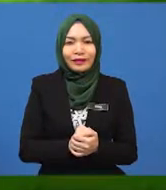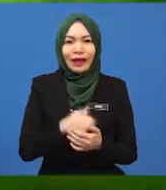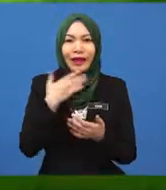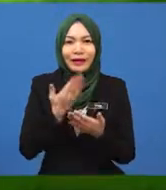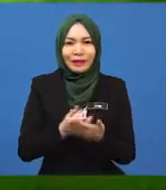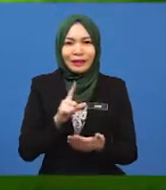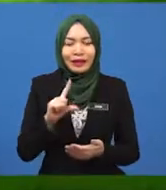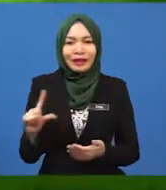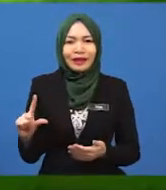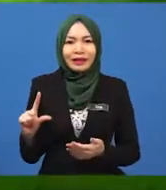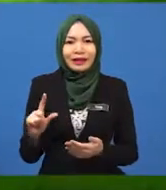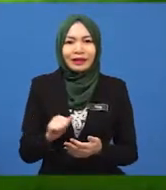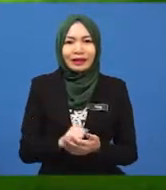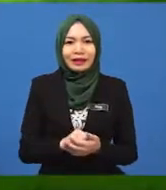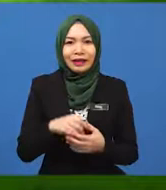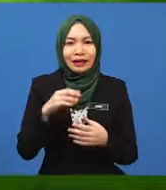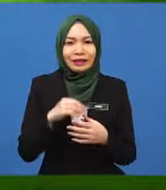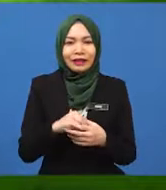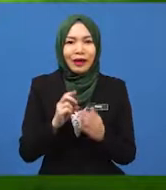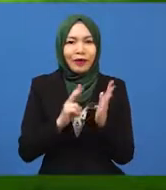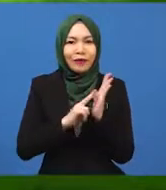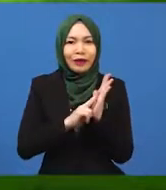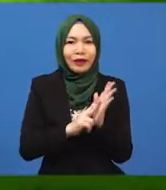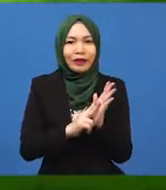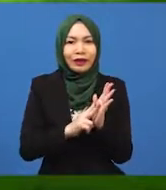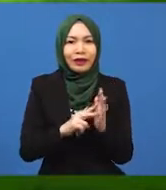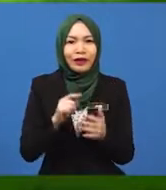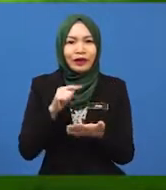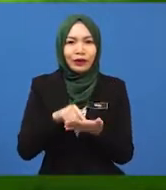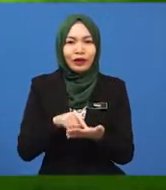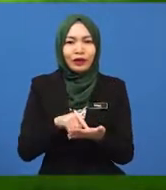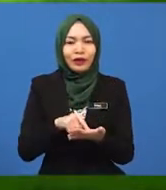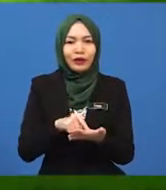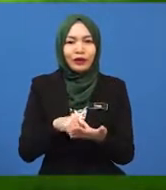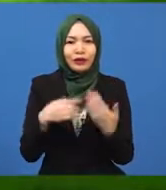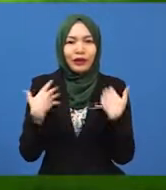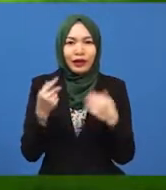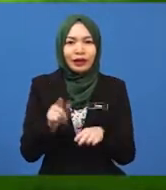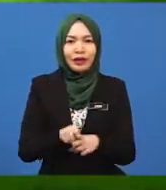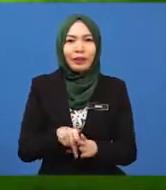Baiklah murid-murid, dalam video tadi ada penggunaan kata pemberi.